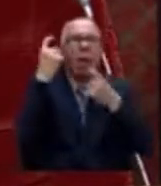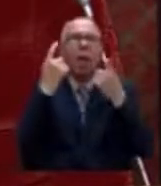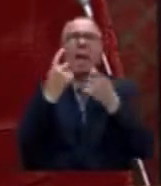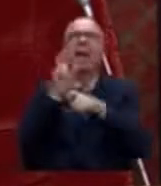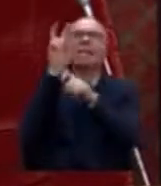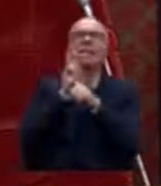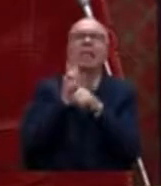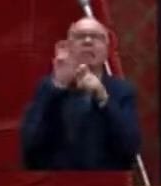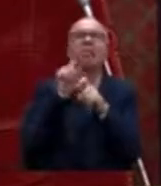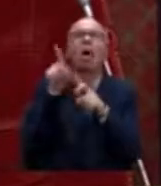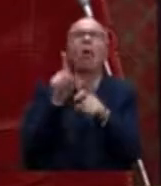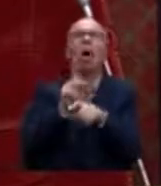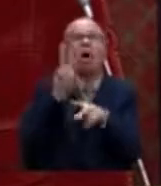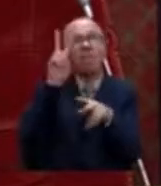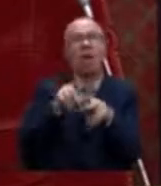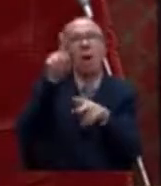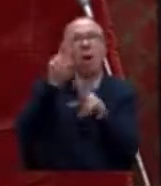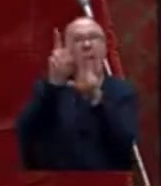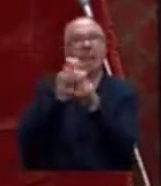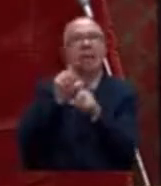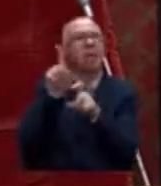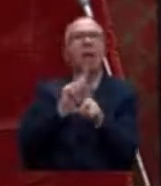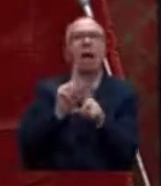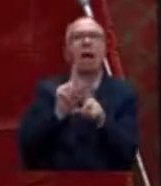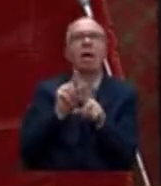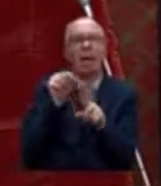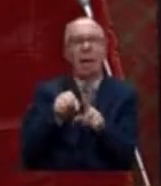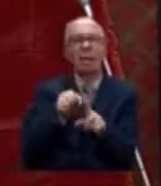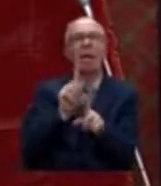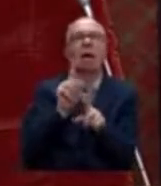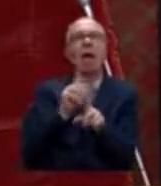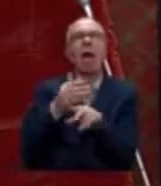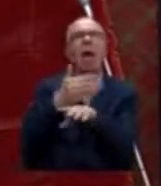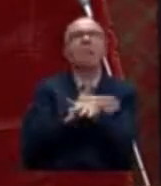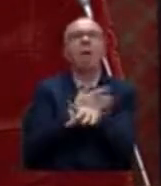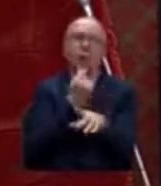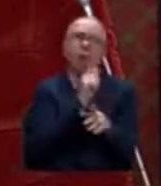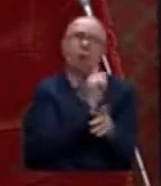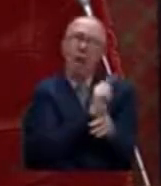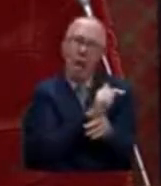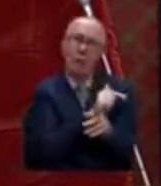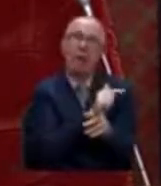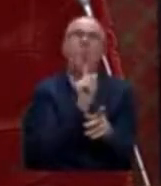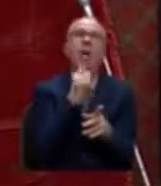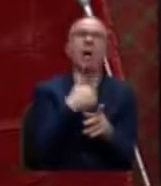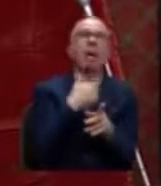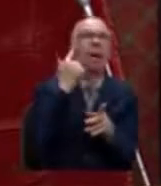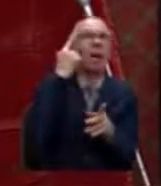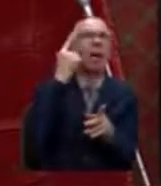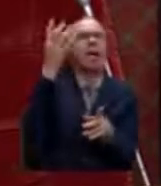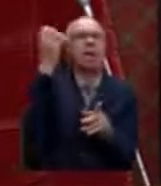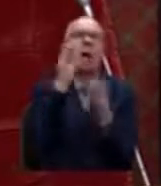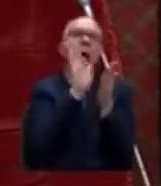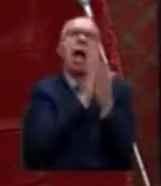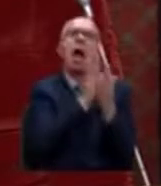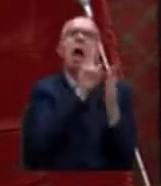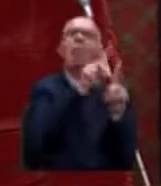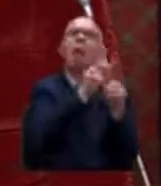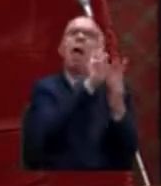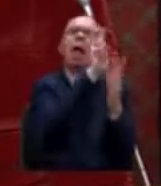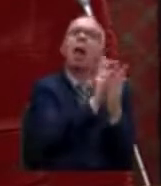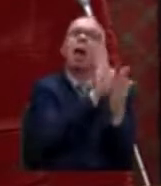الحقيقي، باش تكون عندنا ماشي السيوله الماليه، المال عندنا، وانما العمله الاجنبيه. العمله الاجنبيه انت